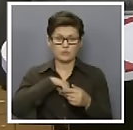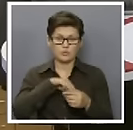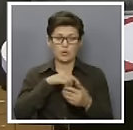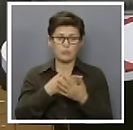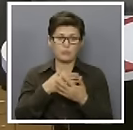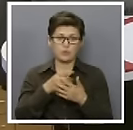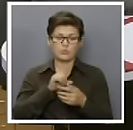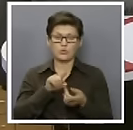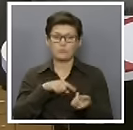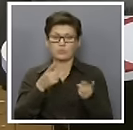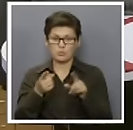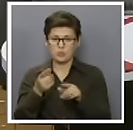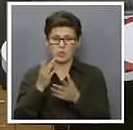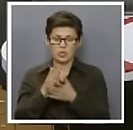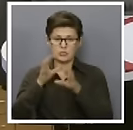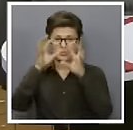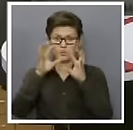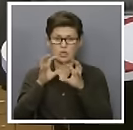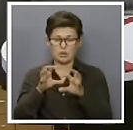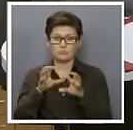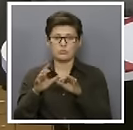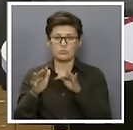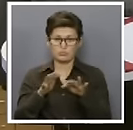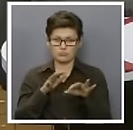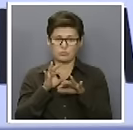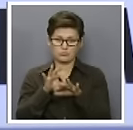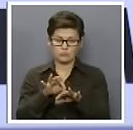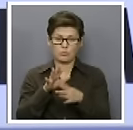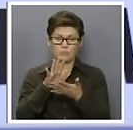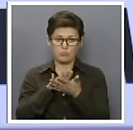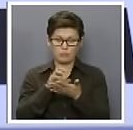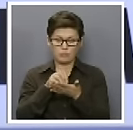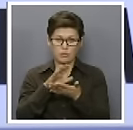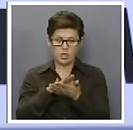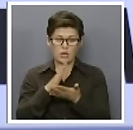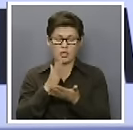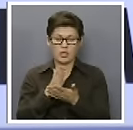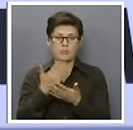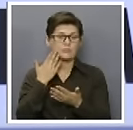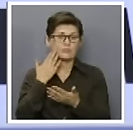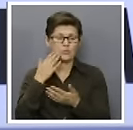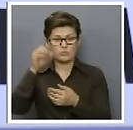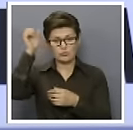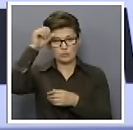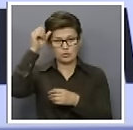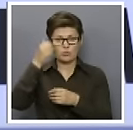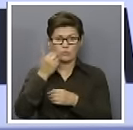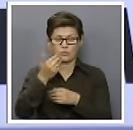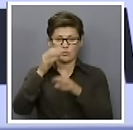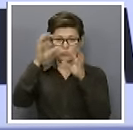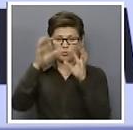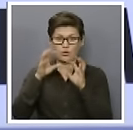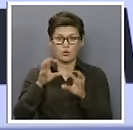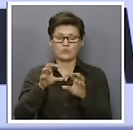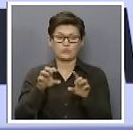бізде Қазақстанда жасалынып жатыр, заңдық тұрғыдан да ол нәрсе бекітілген. Мысал ретінде Өзбекстанда ол нәрсе заңдық